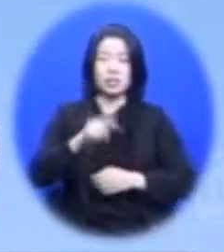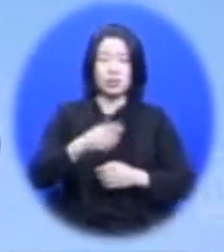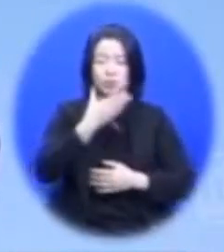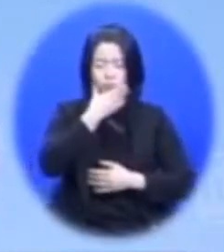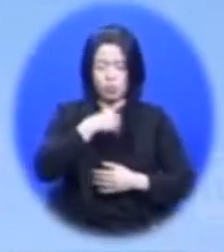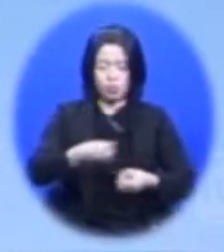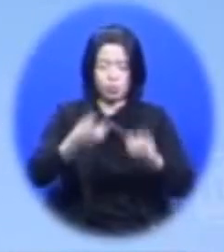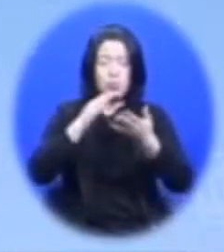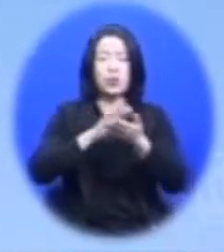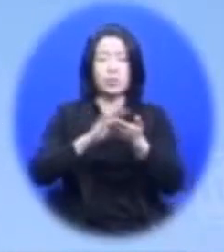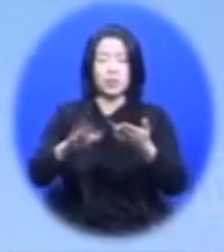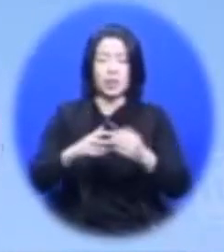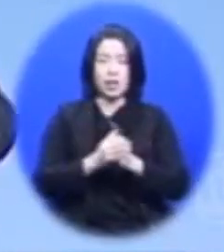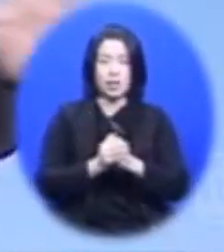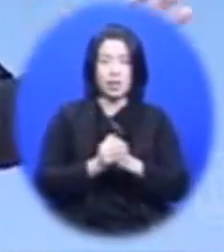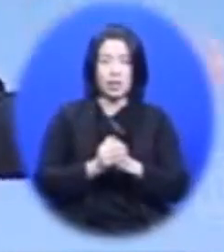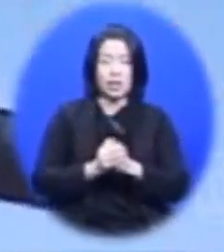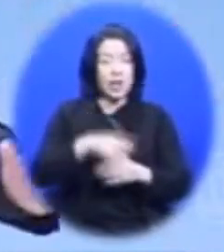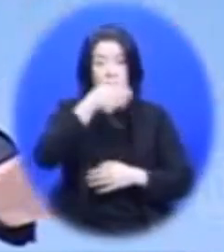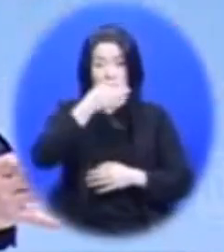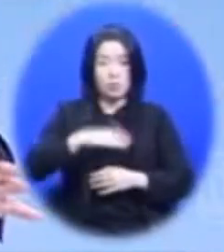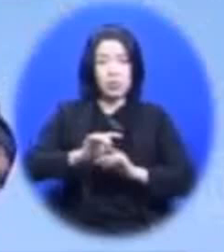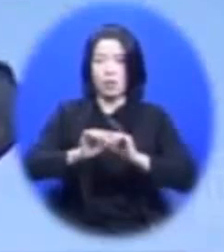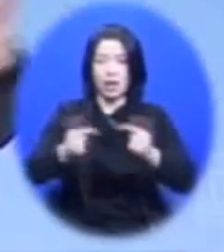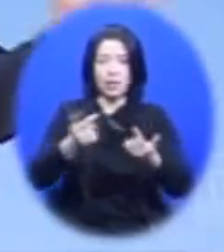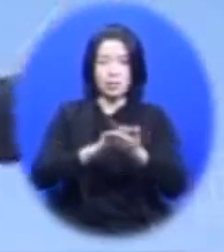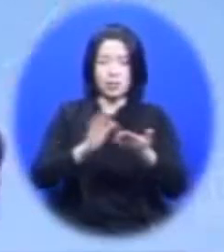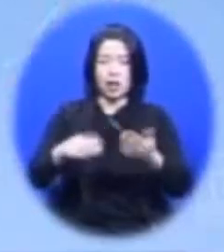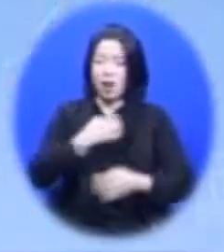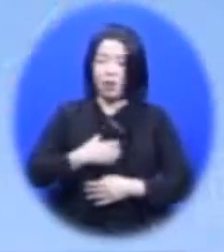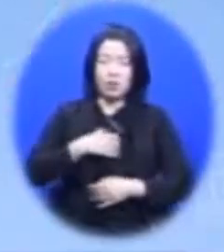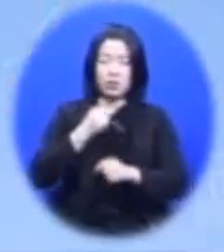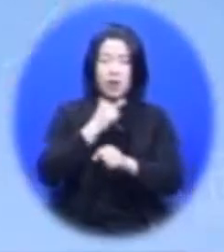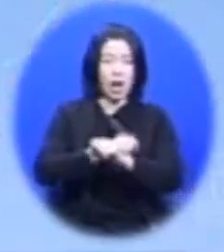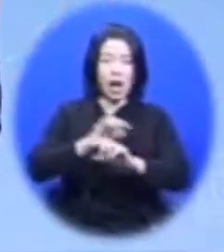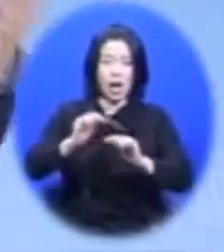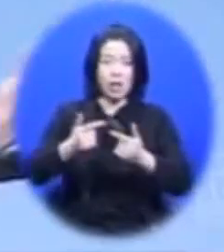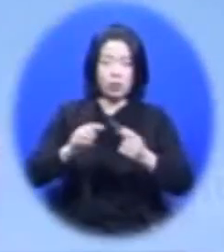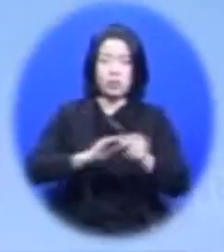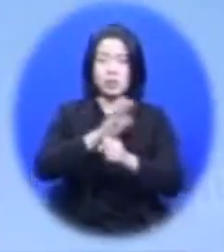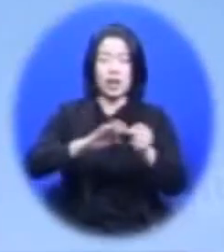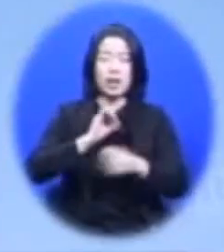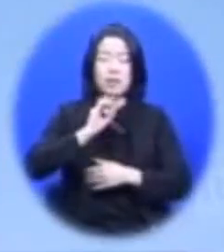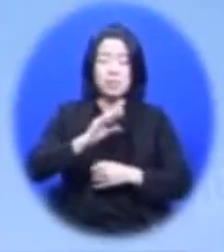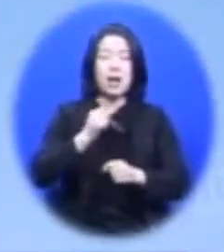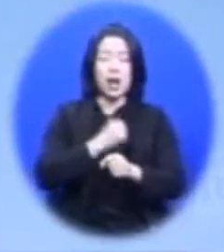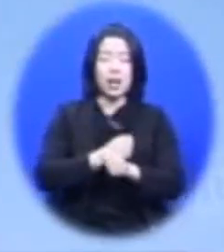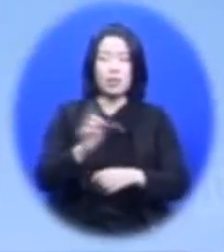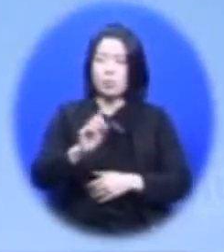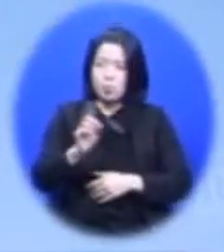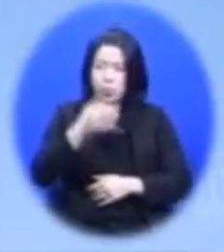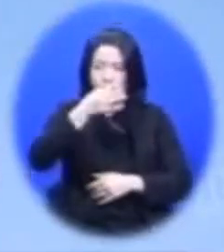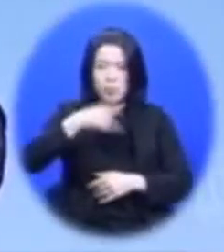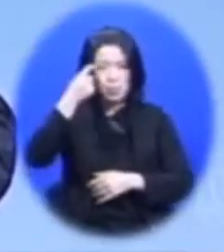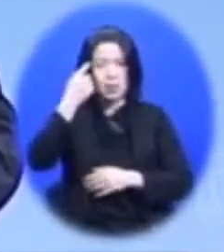축복입니다. 힘든 게 아니에요. 걱정 안 하고 사랑만 하는 게 뭐가 힘듭니까?